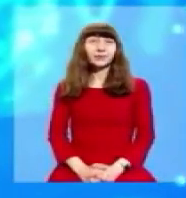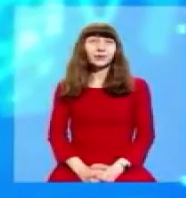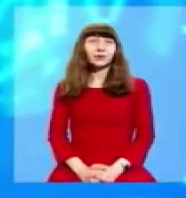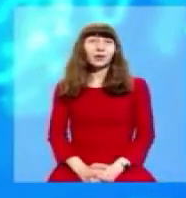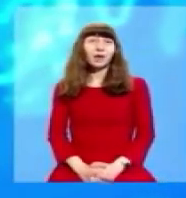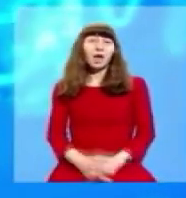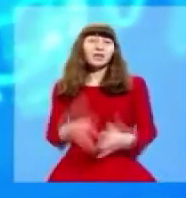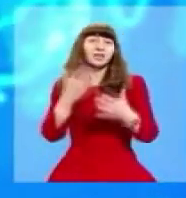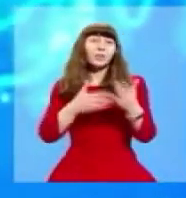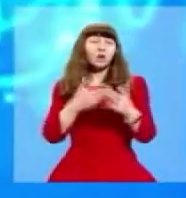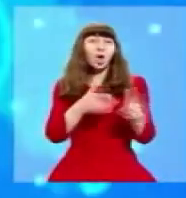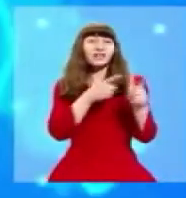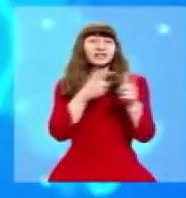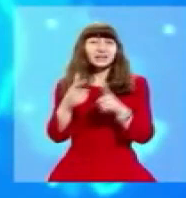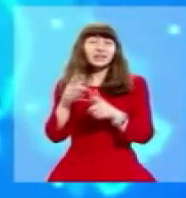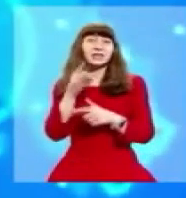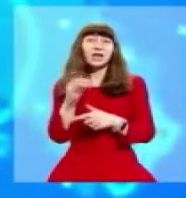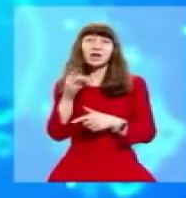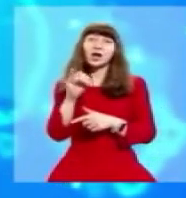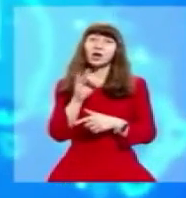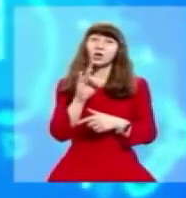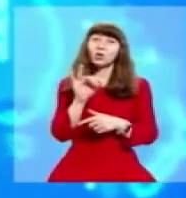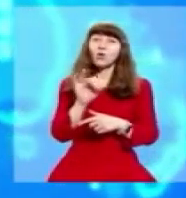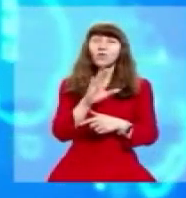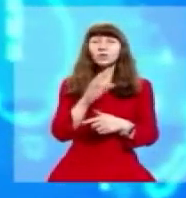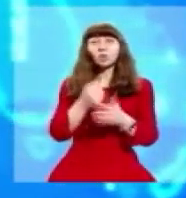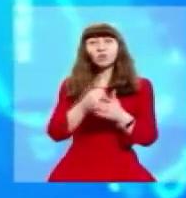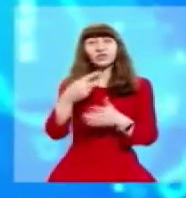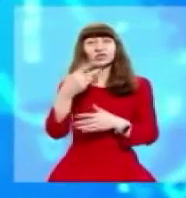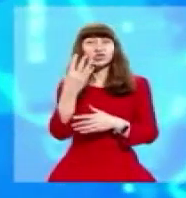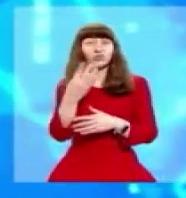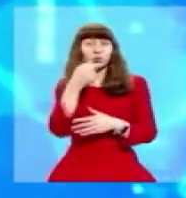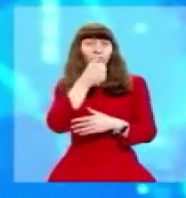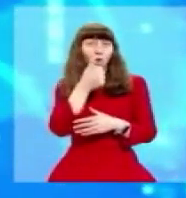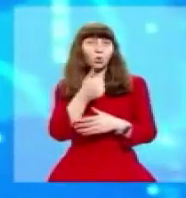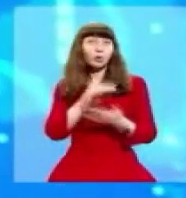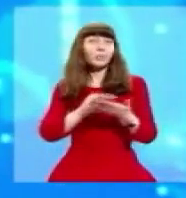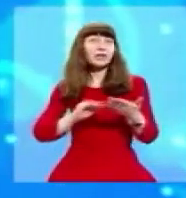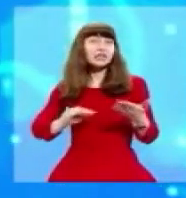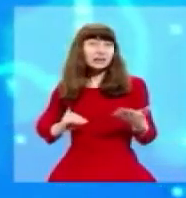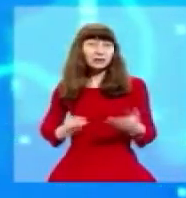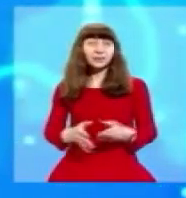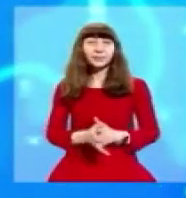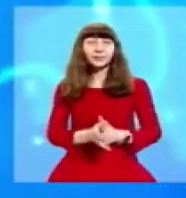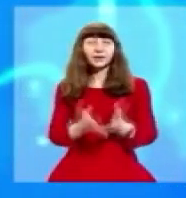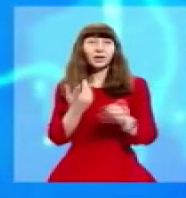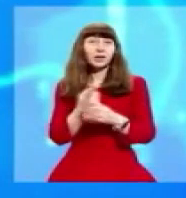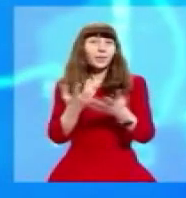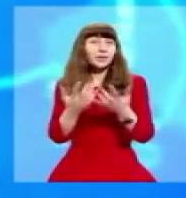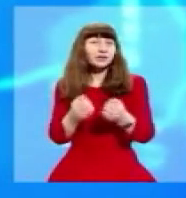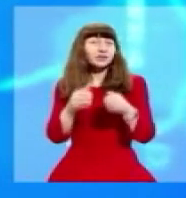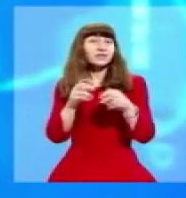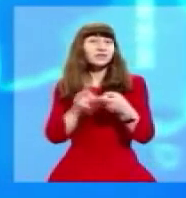Мораторий на отстрел сайгаков продлили до 2024 года. Ряд комплексных мер по охране принят в связи с